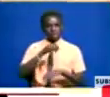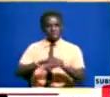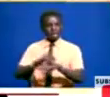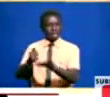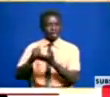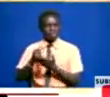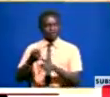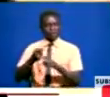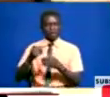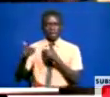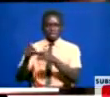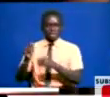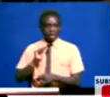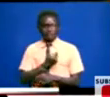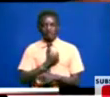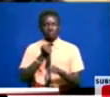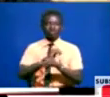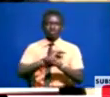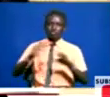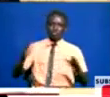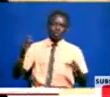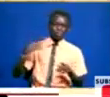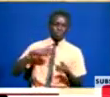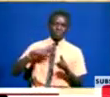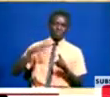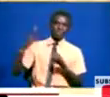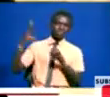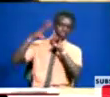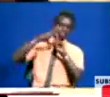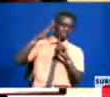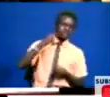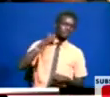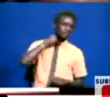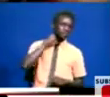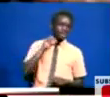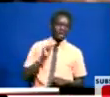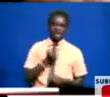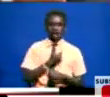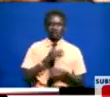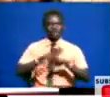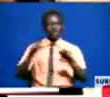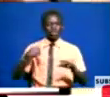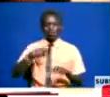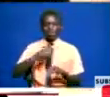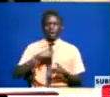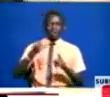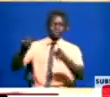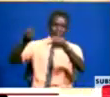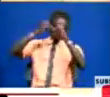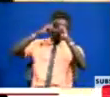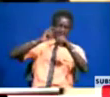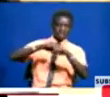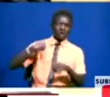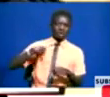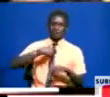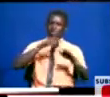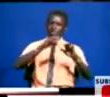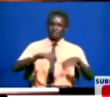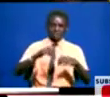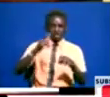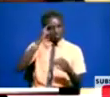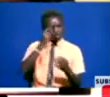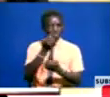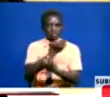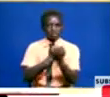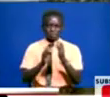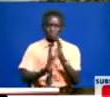sisi, tusidhulumiwe, tusiharibiwe mashamba yetu, wala tusipingwe katika harakati zetu za kuchangia uchumi wa kilimo